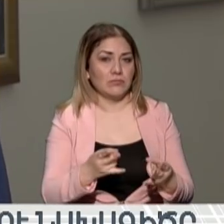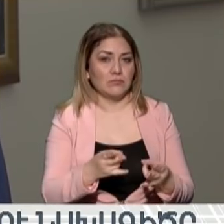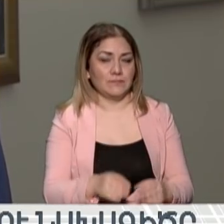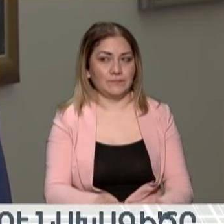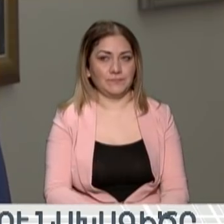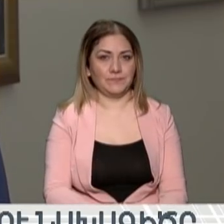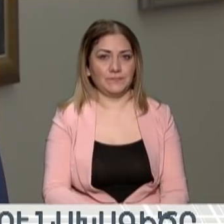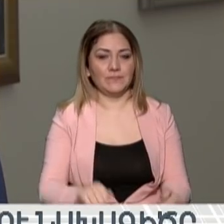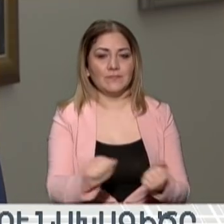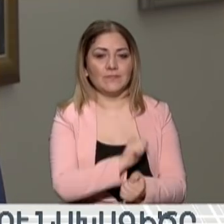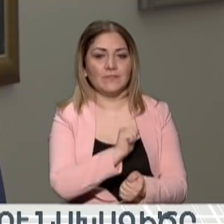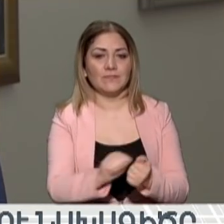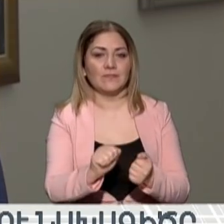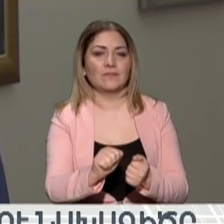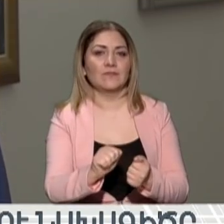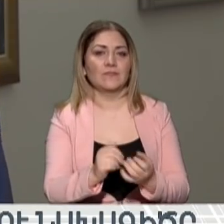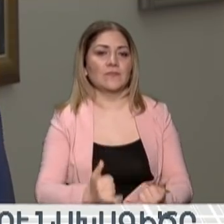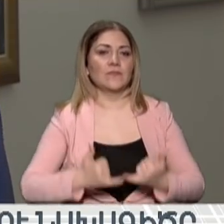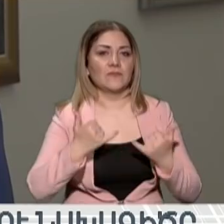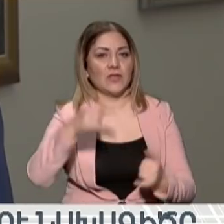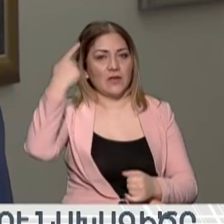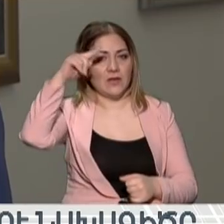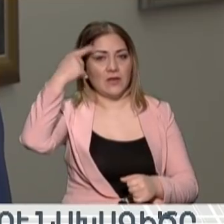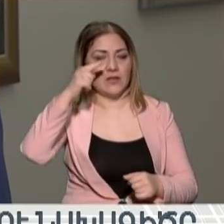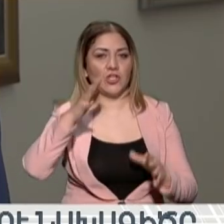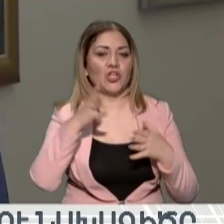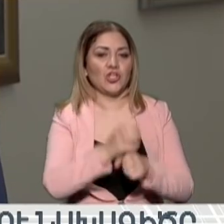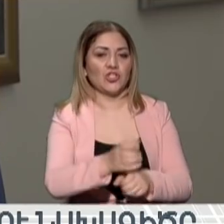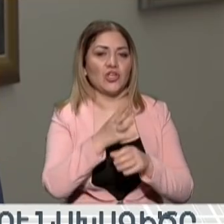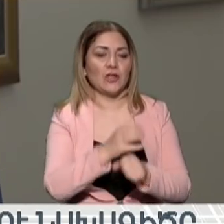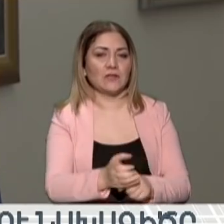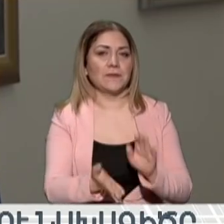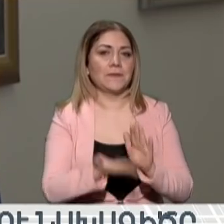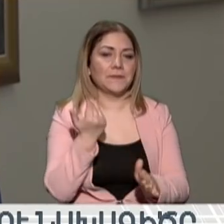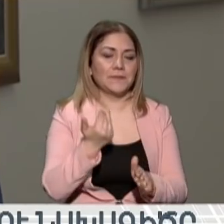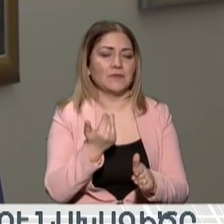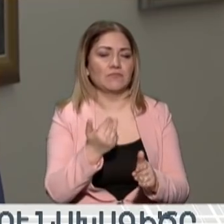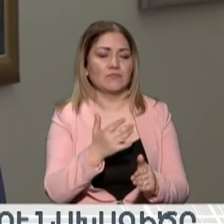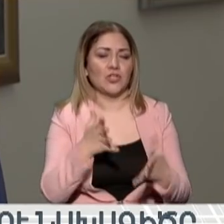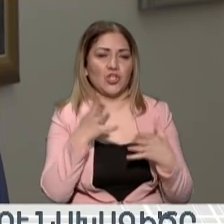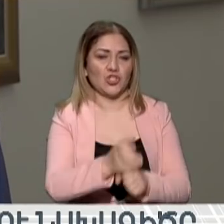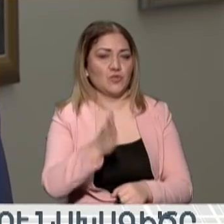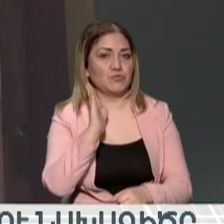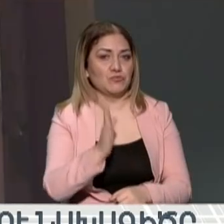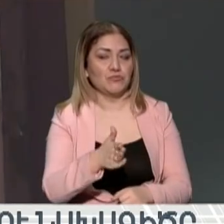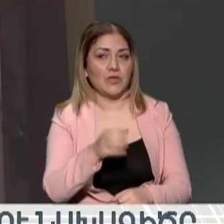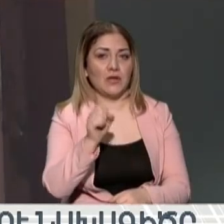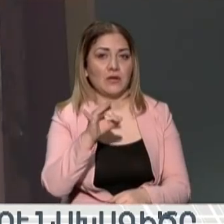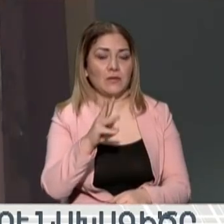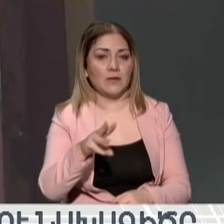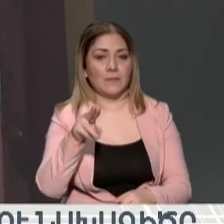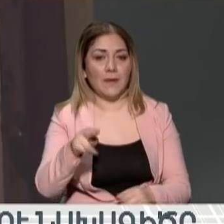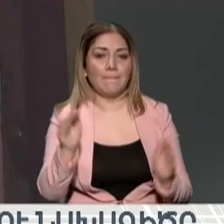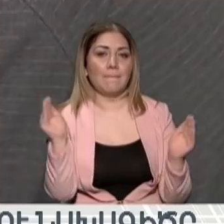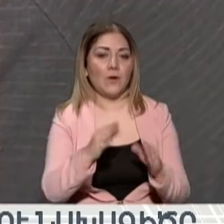դուրս գրված փաստաթղթերի հիման վրա հարկման բազային նվազեցումներ կատարելու այդ հնարավորությունը։ Ըստ Արման Պողոսյանի, միկրոյի